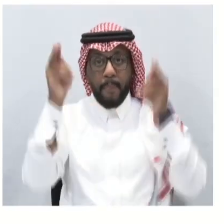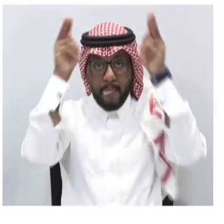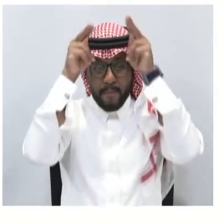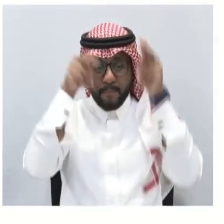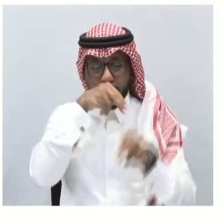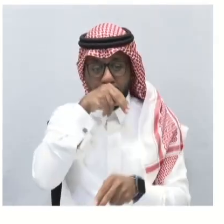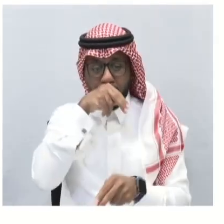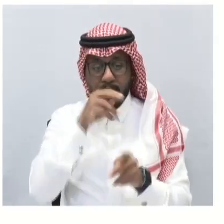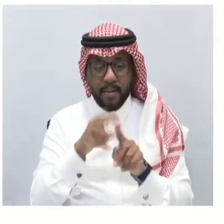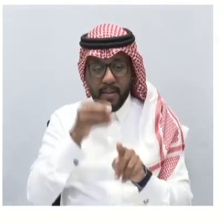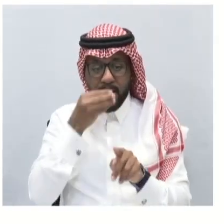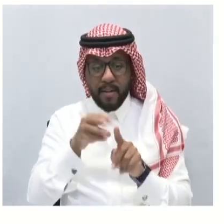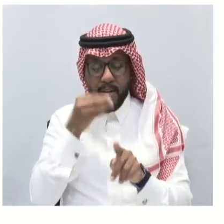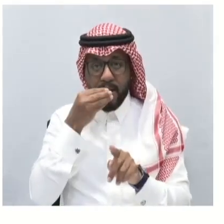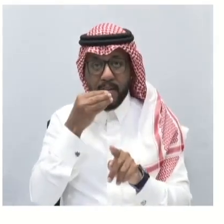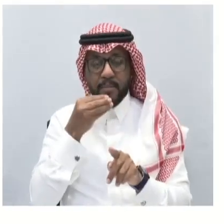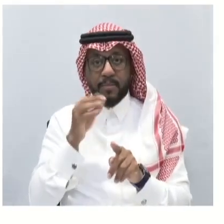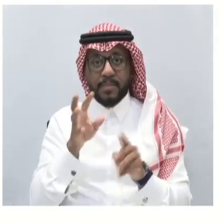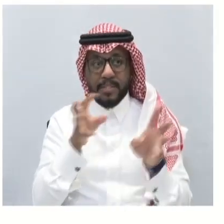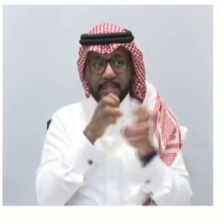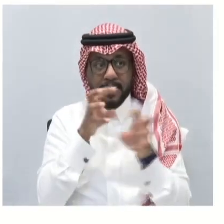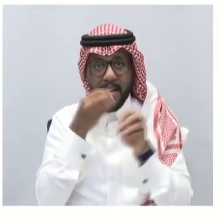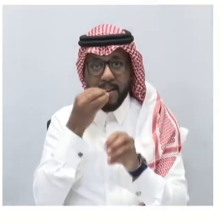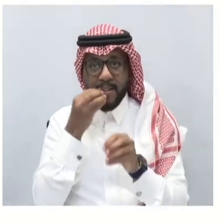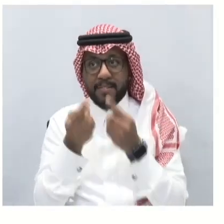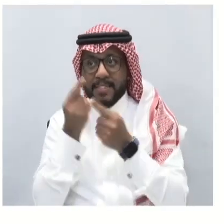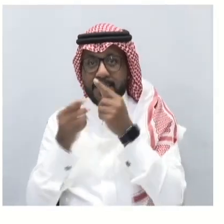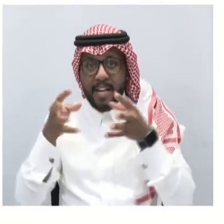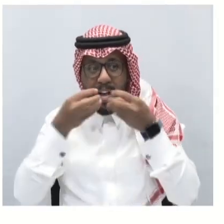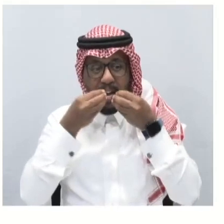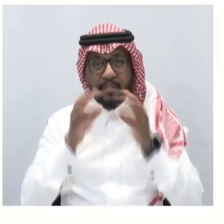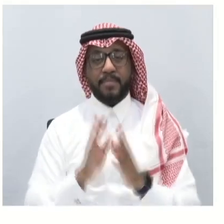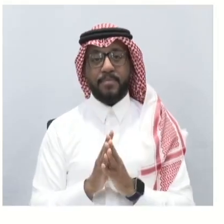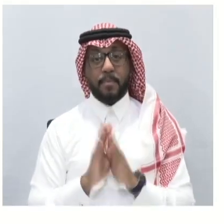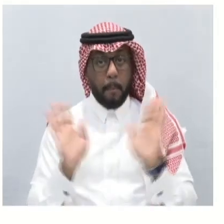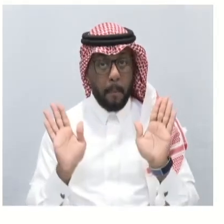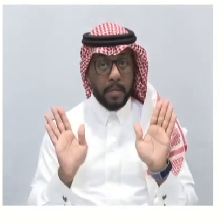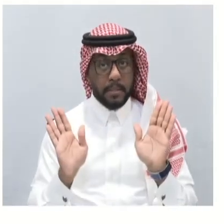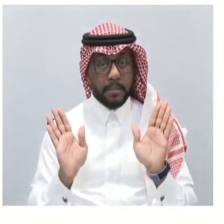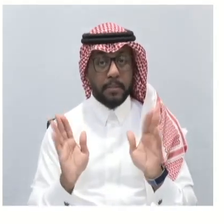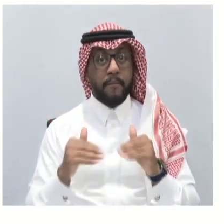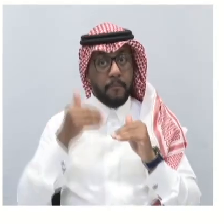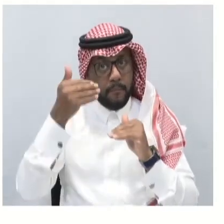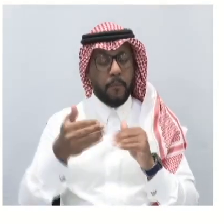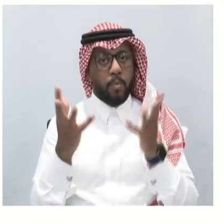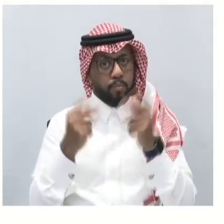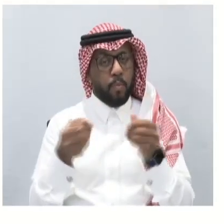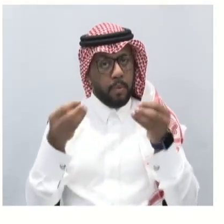الحيوانات تاكل ايش اعشاب ممكن تتغذى على الاعشاب هل فقط هذه لا في